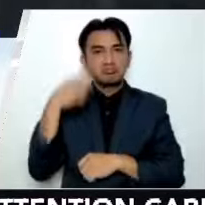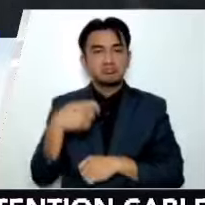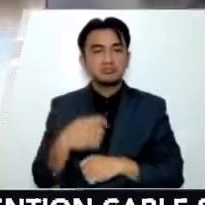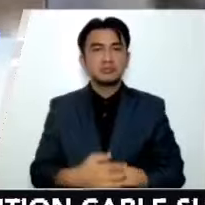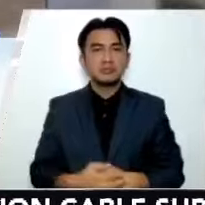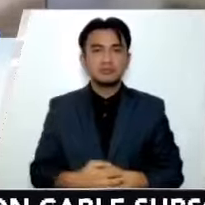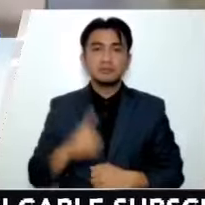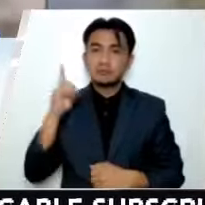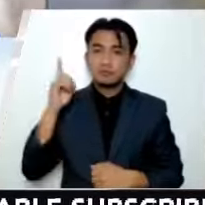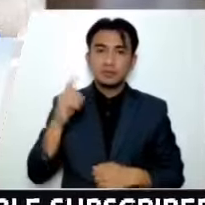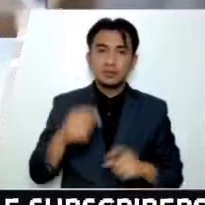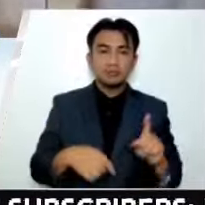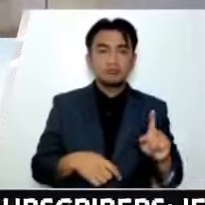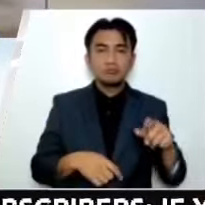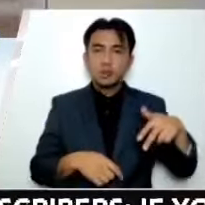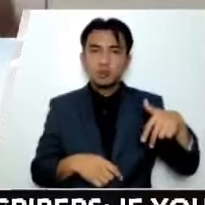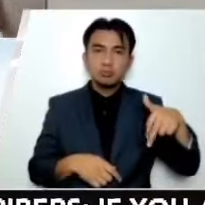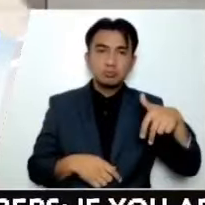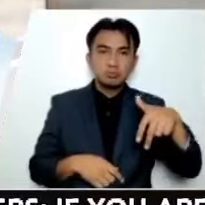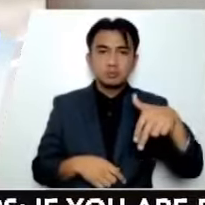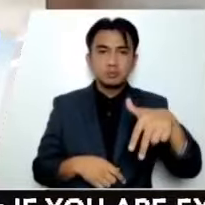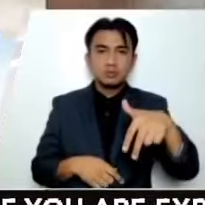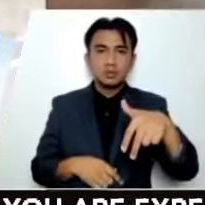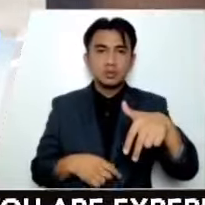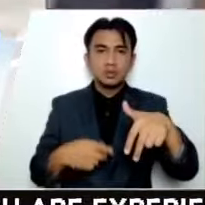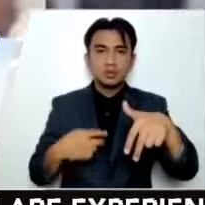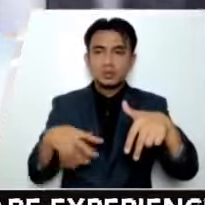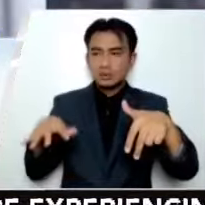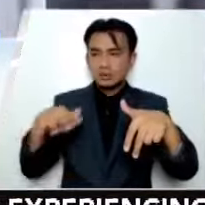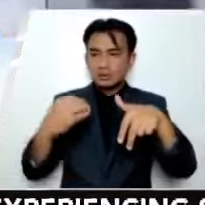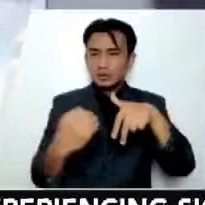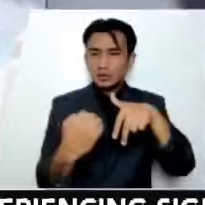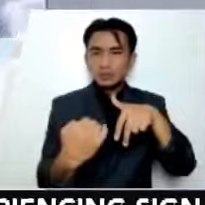Kasabay ng kanyang paglalakad, ang pagbuhos ng kanyang luha.